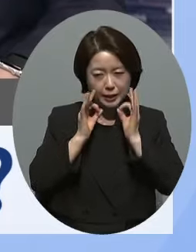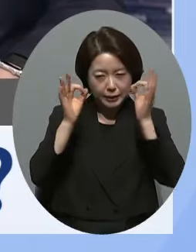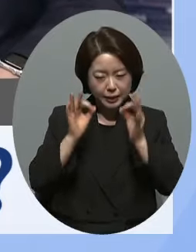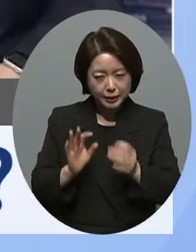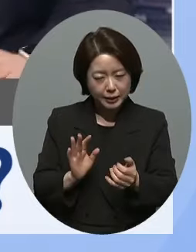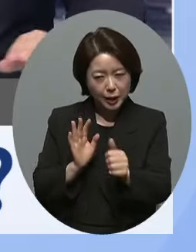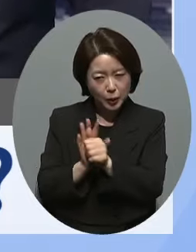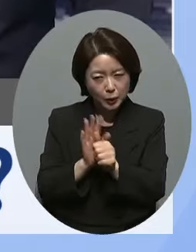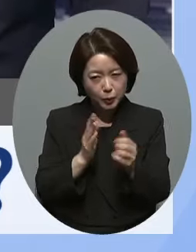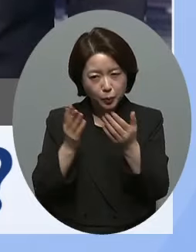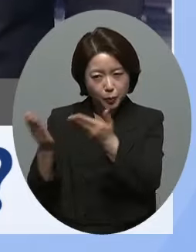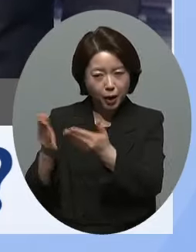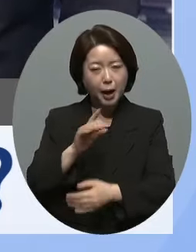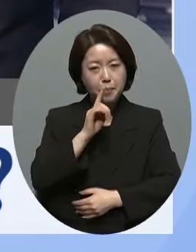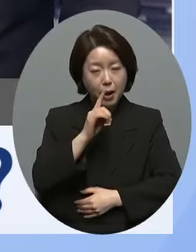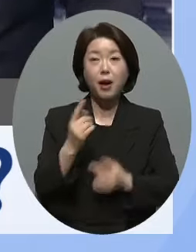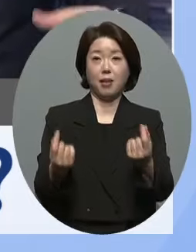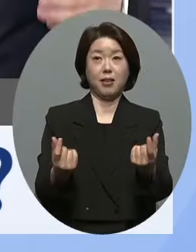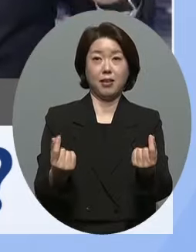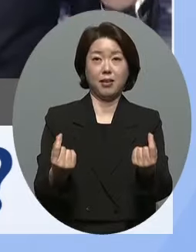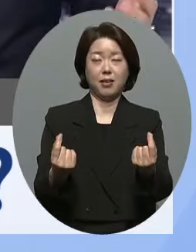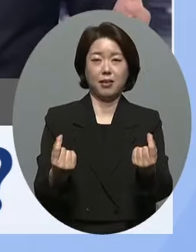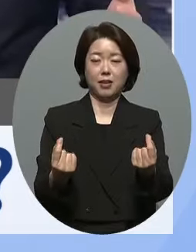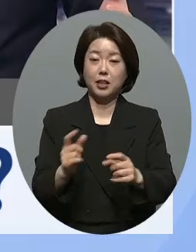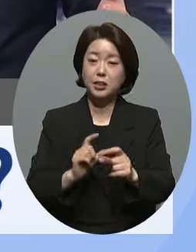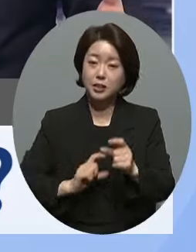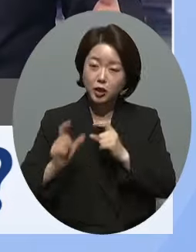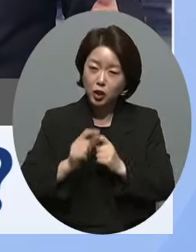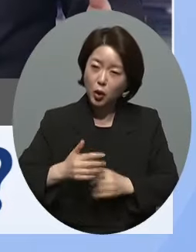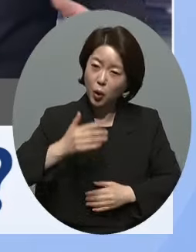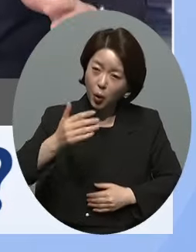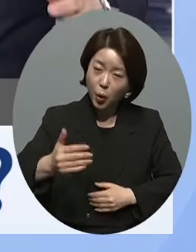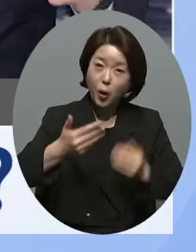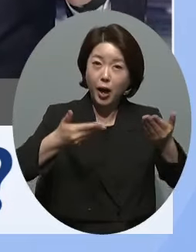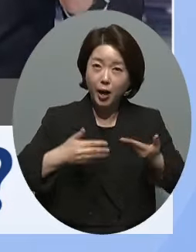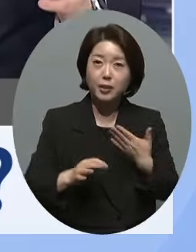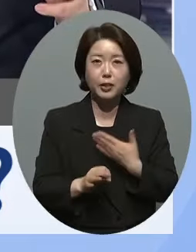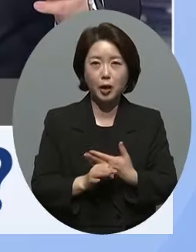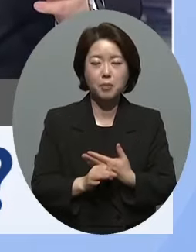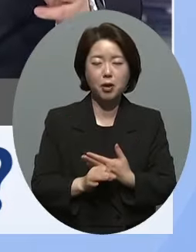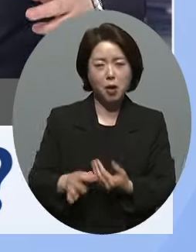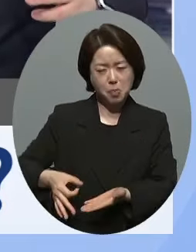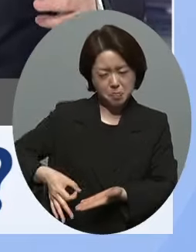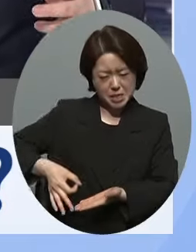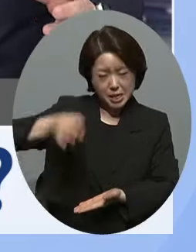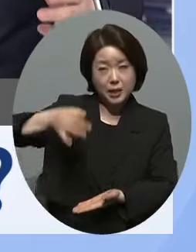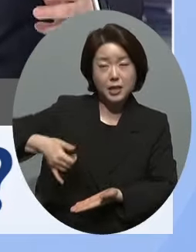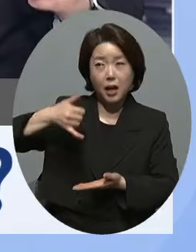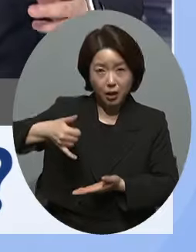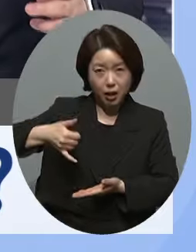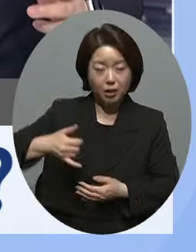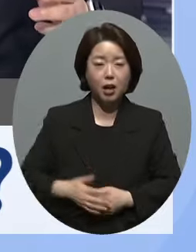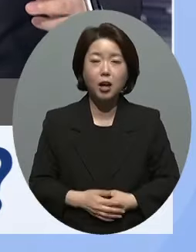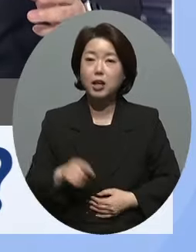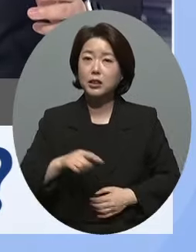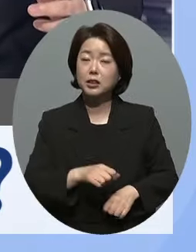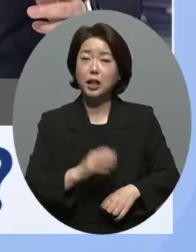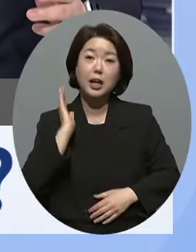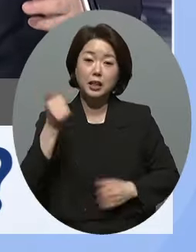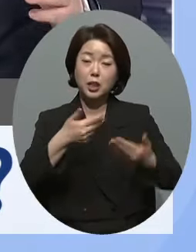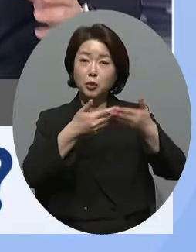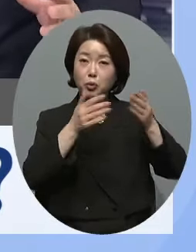하겠다라고 말씀을 하실 거 같고요 여기서 조금 더 나아가신 하면이 명품 가방의 위치가 대통령실 참고해 있다는 거